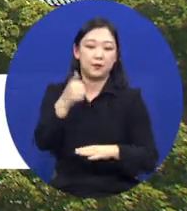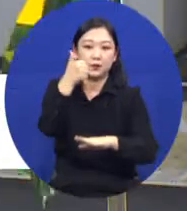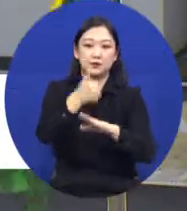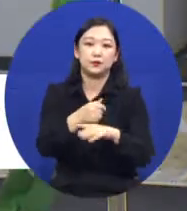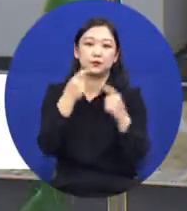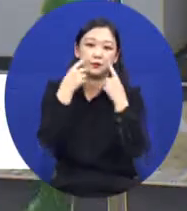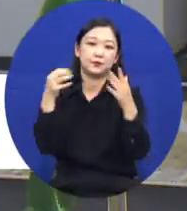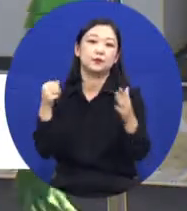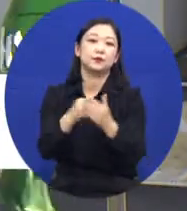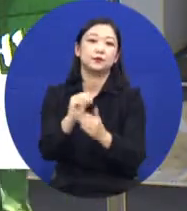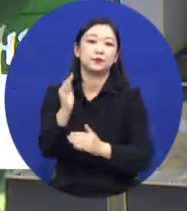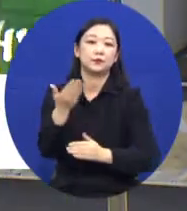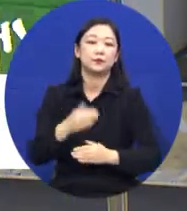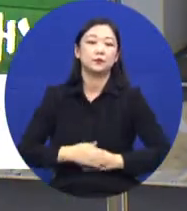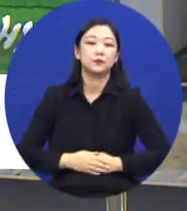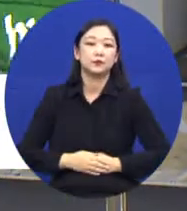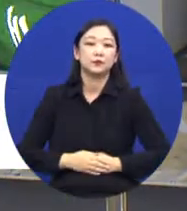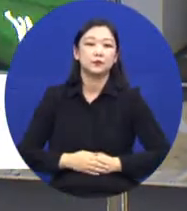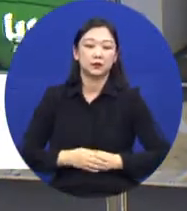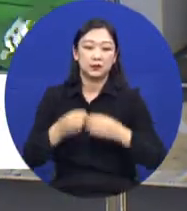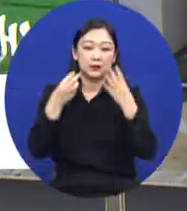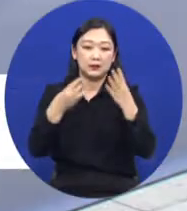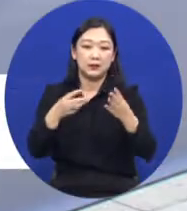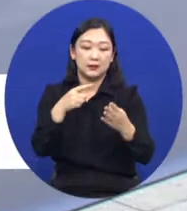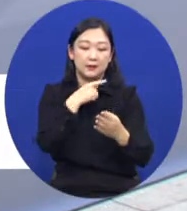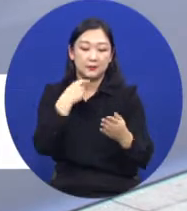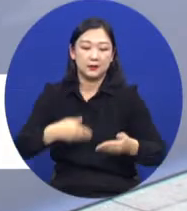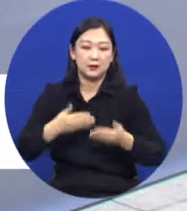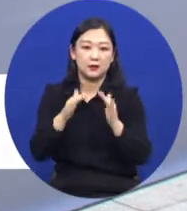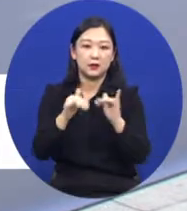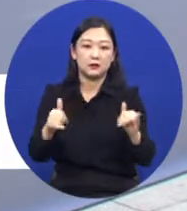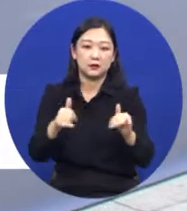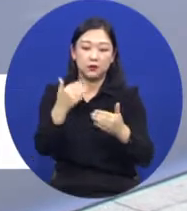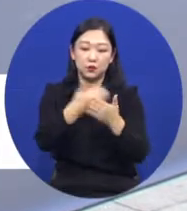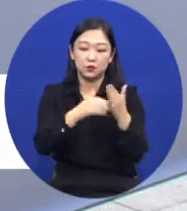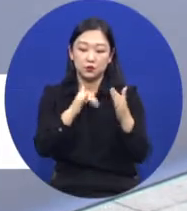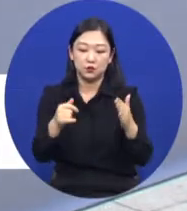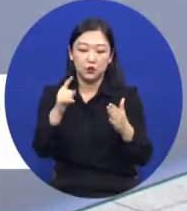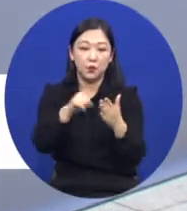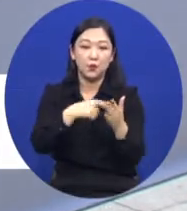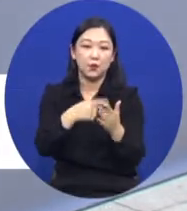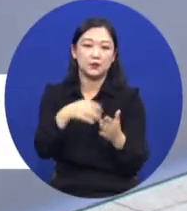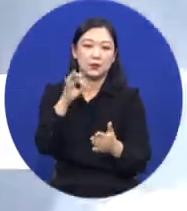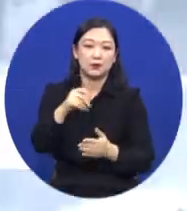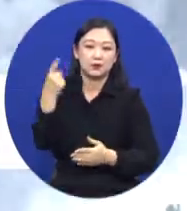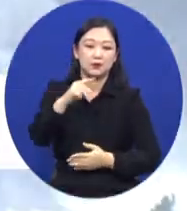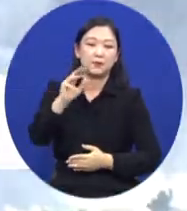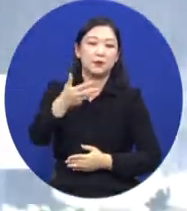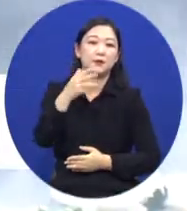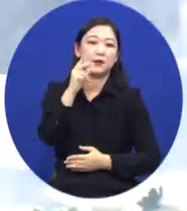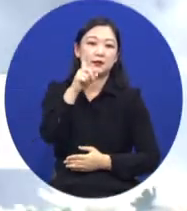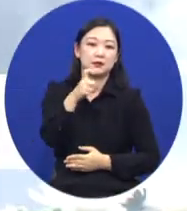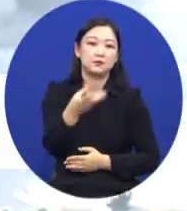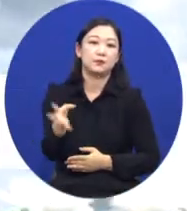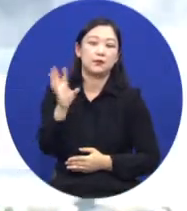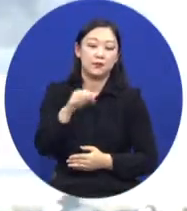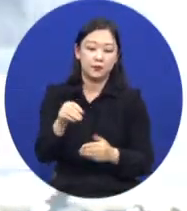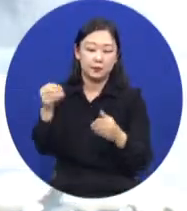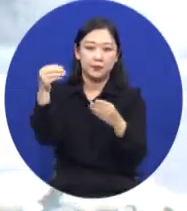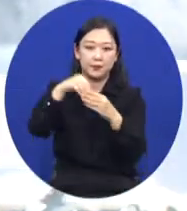확정됐습니다 이 가운데 4 3 희생자와 유족 보상금 으로 1810 억원이 반영 됐고